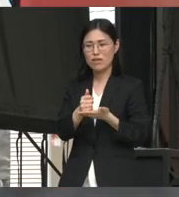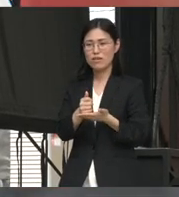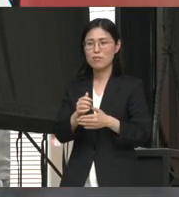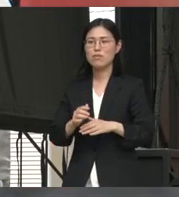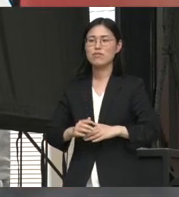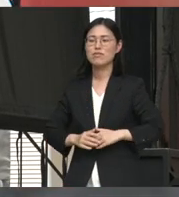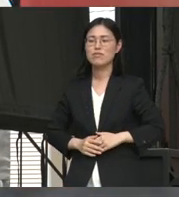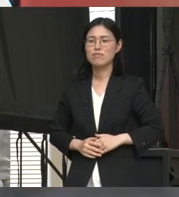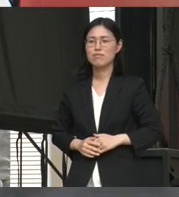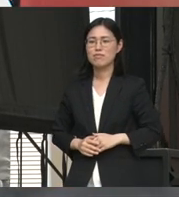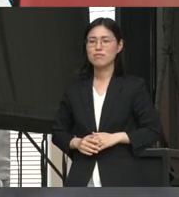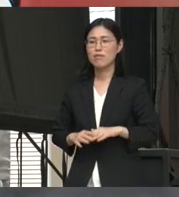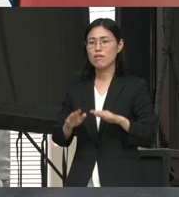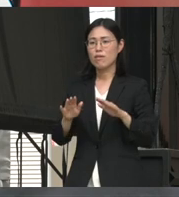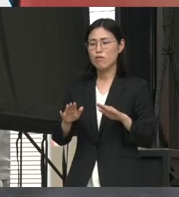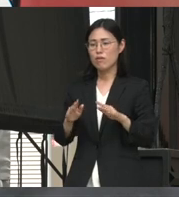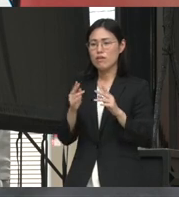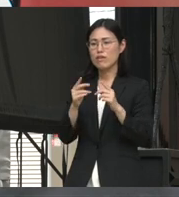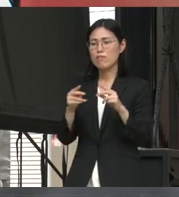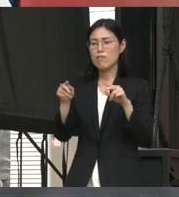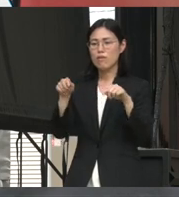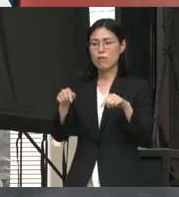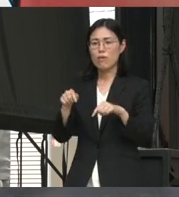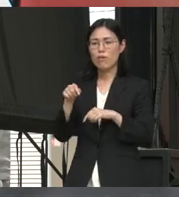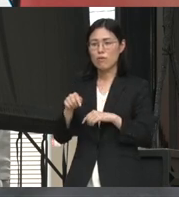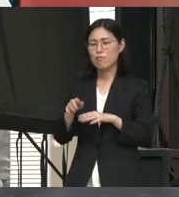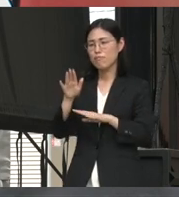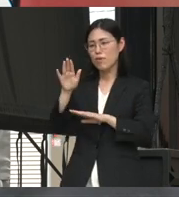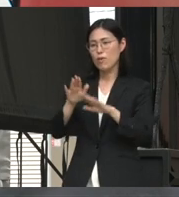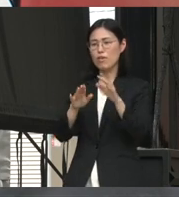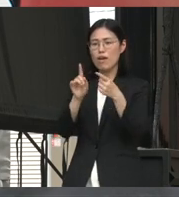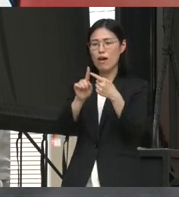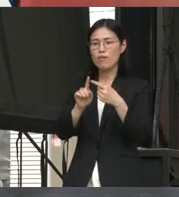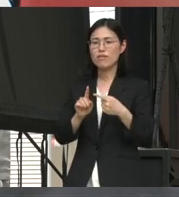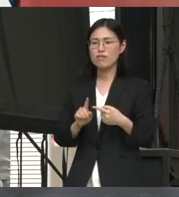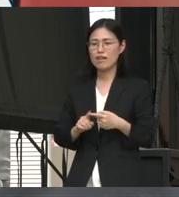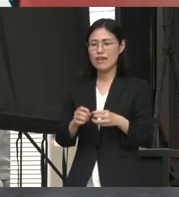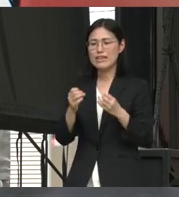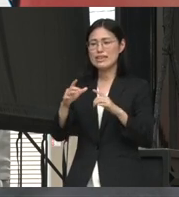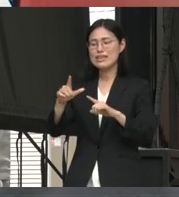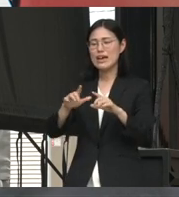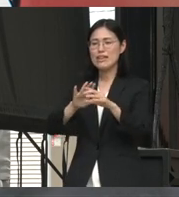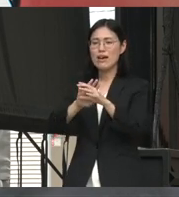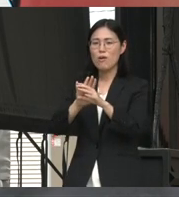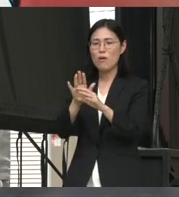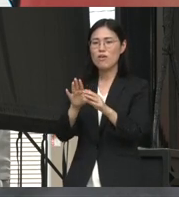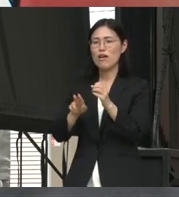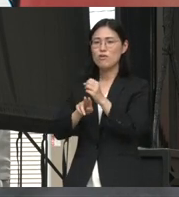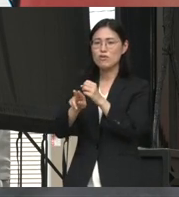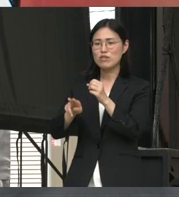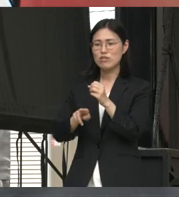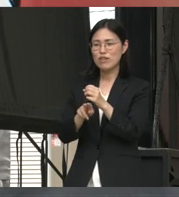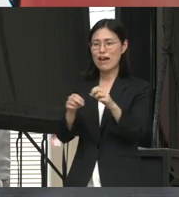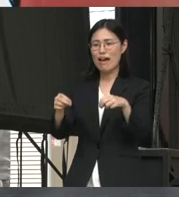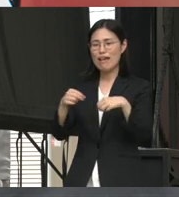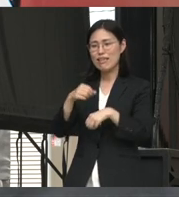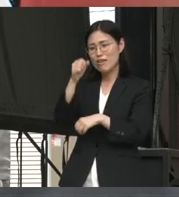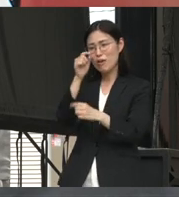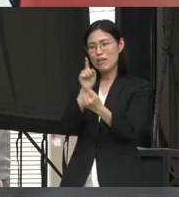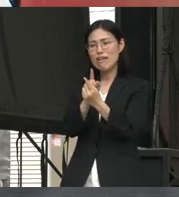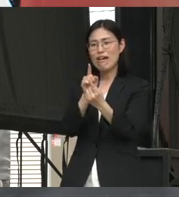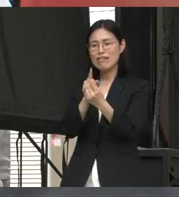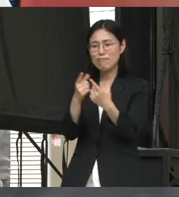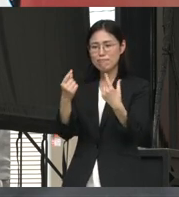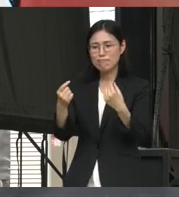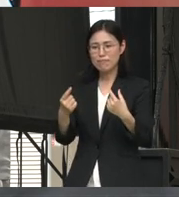なお本イベントは現状の情勢を踏まえ、新型コロナウイルス感染症対策を徹底した上